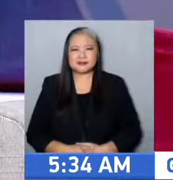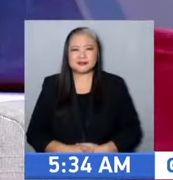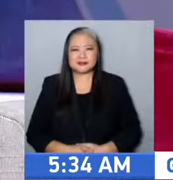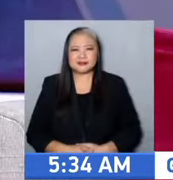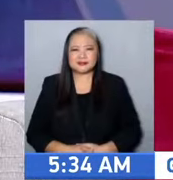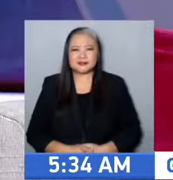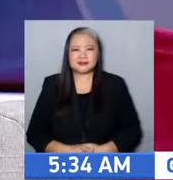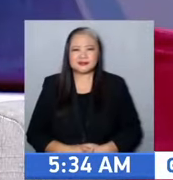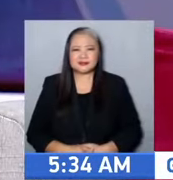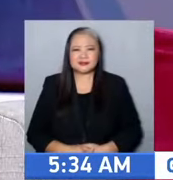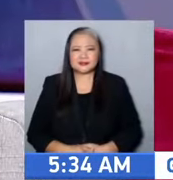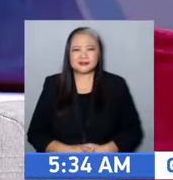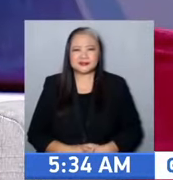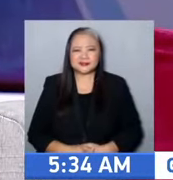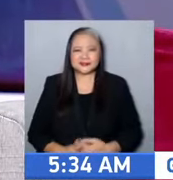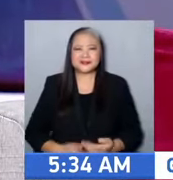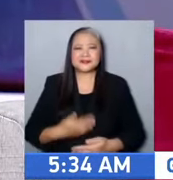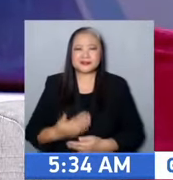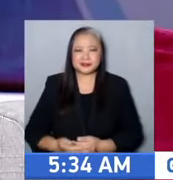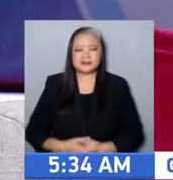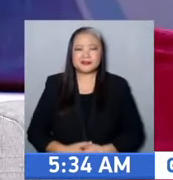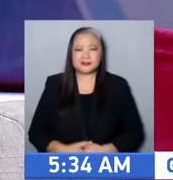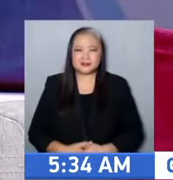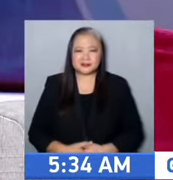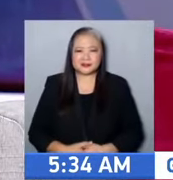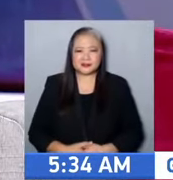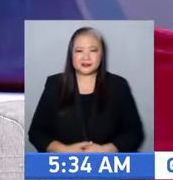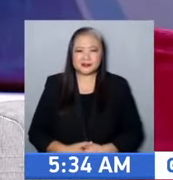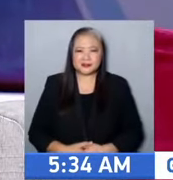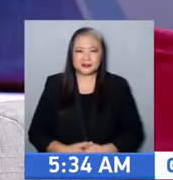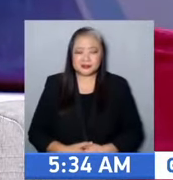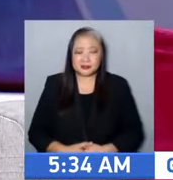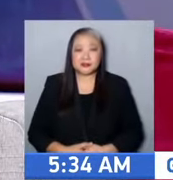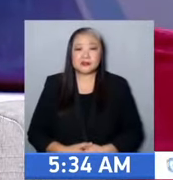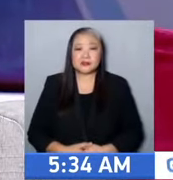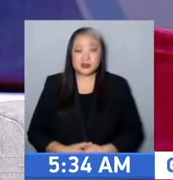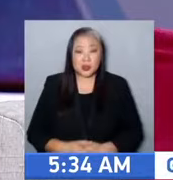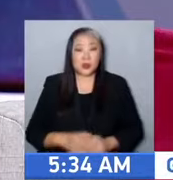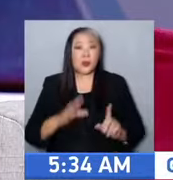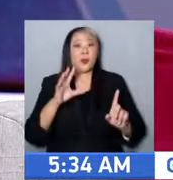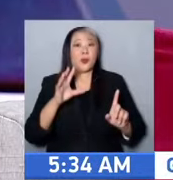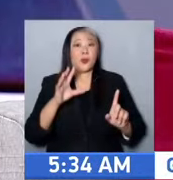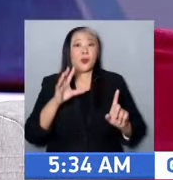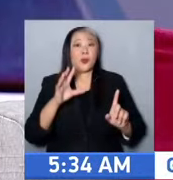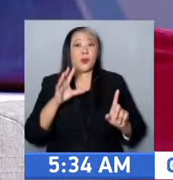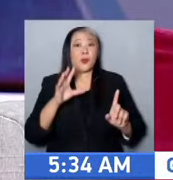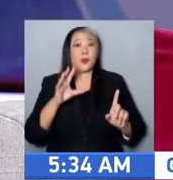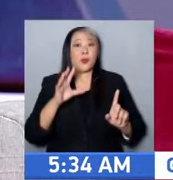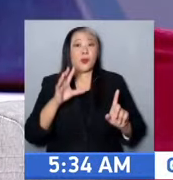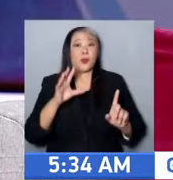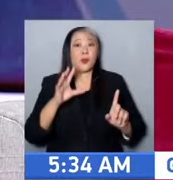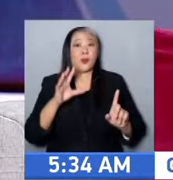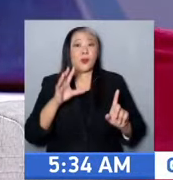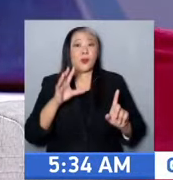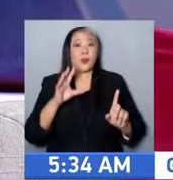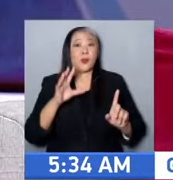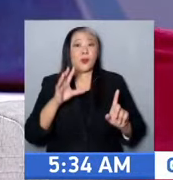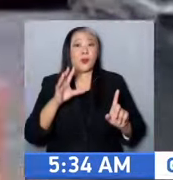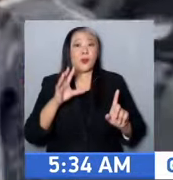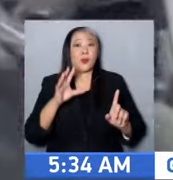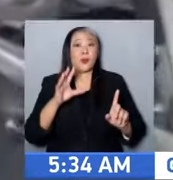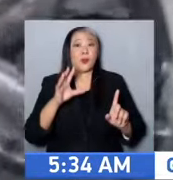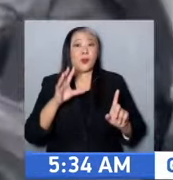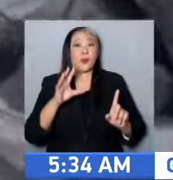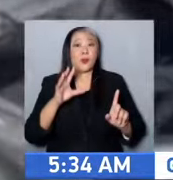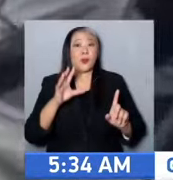Huli nang dumaan ang sasakyan at convoy ni dating Ilocos Sur Governor Chavez Singson sa EDSA busway.